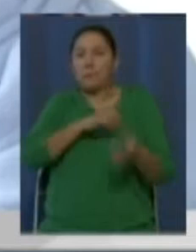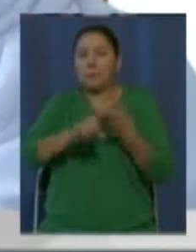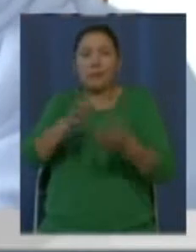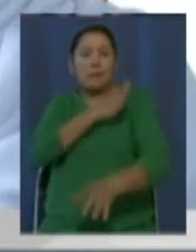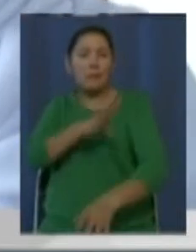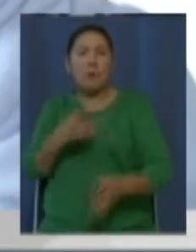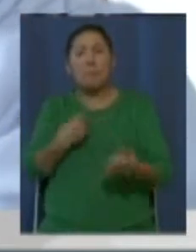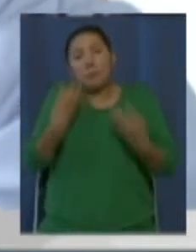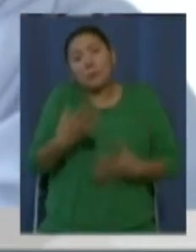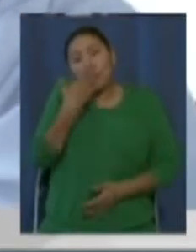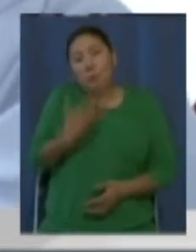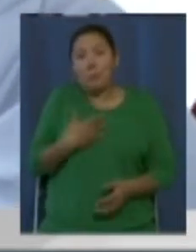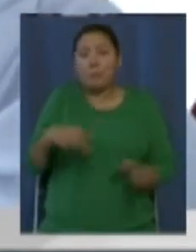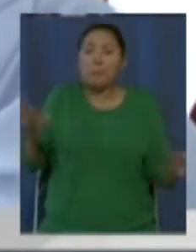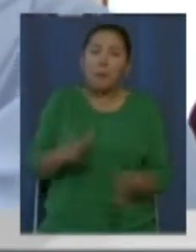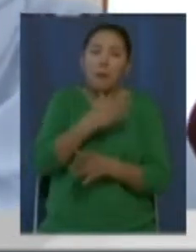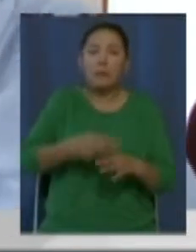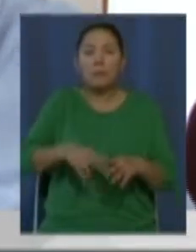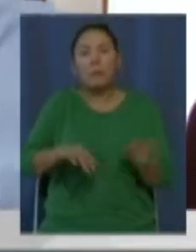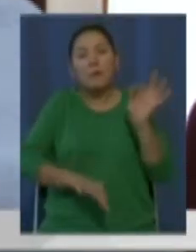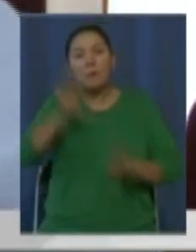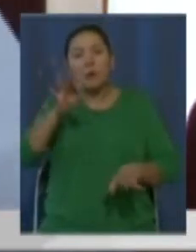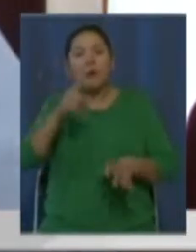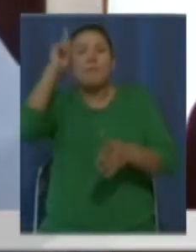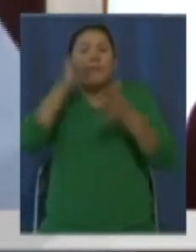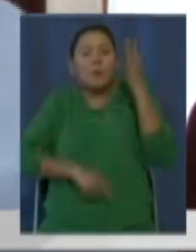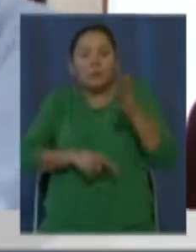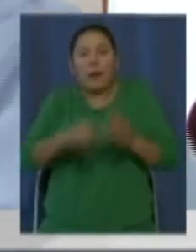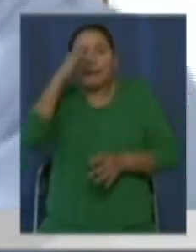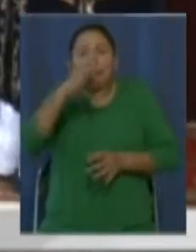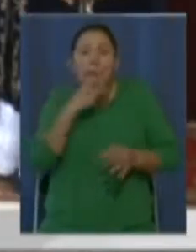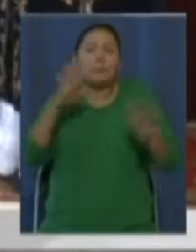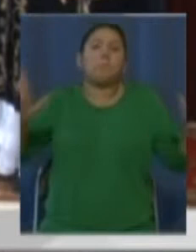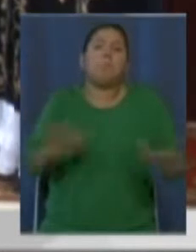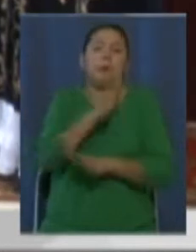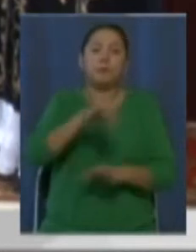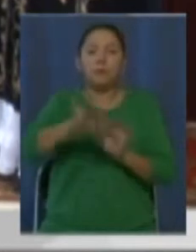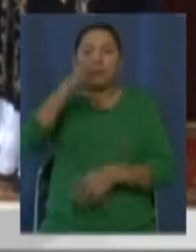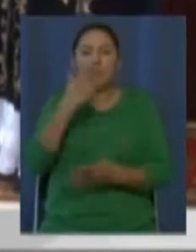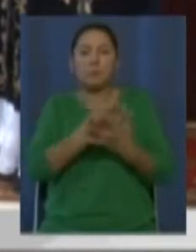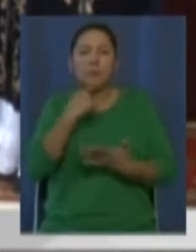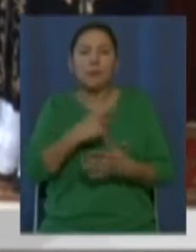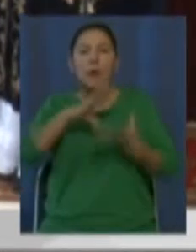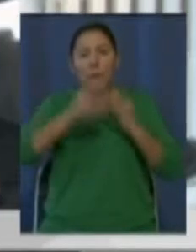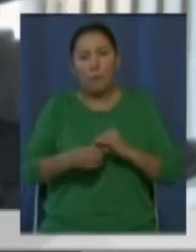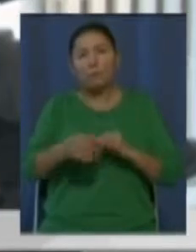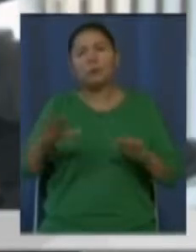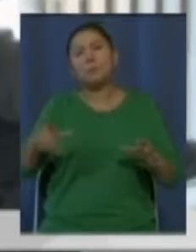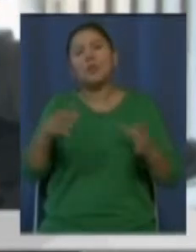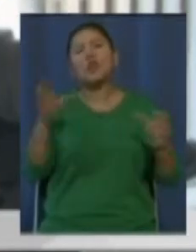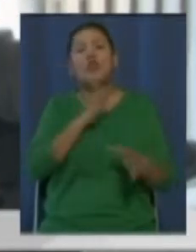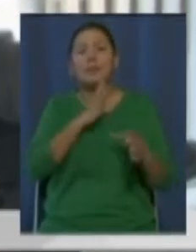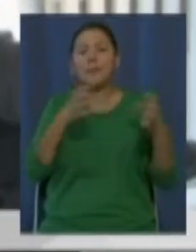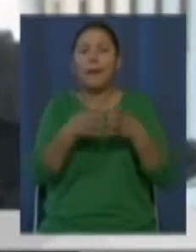Бұдан біздің кейінгі де ілек жаңа буын пайда болады деген сенімдемін. Ансамбльдегі 10 өнерпаз дәстүрлі әндермен қатар